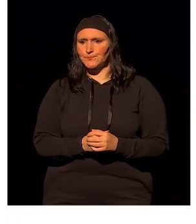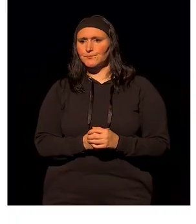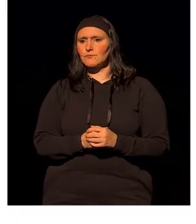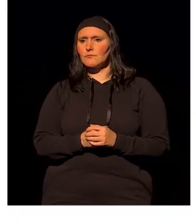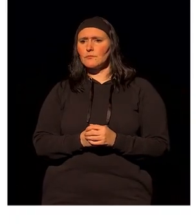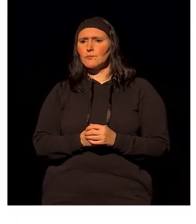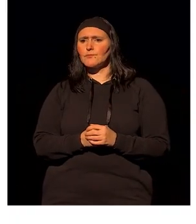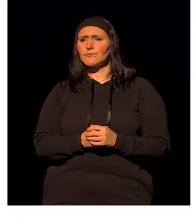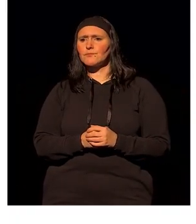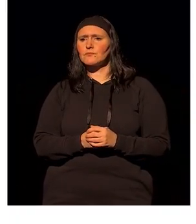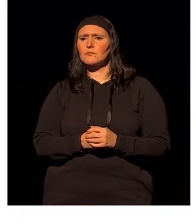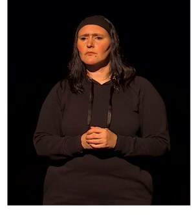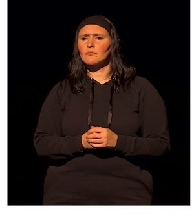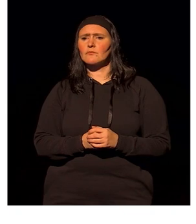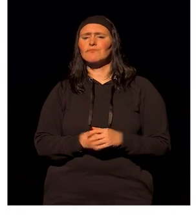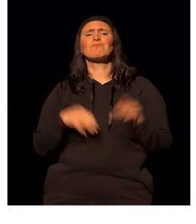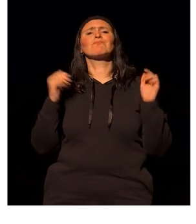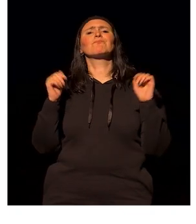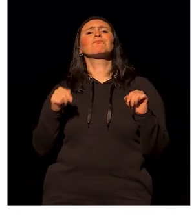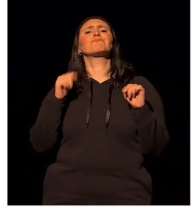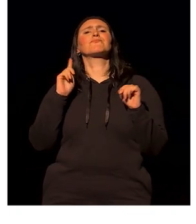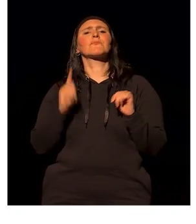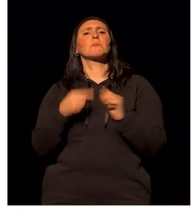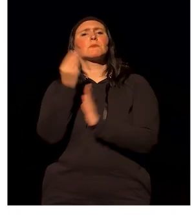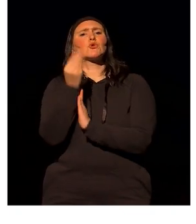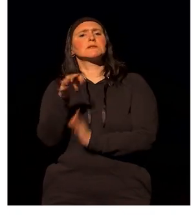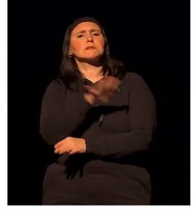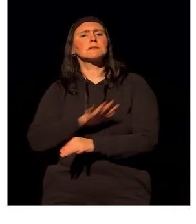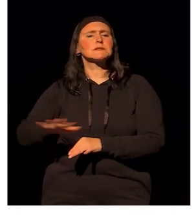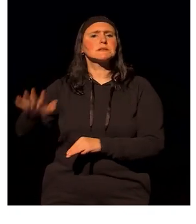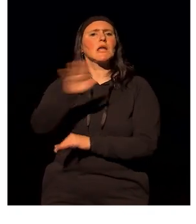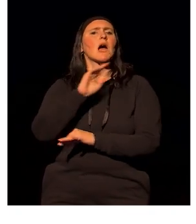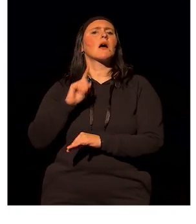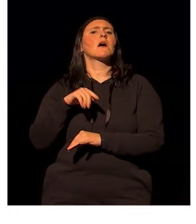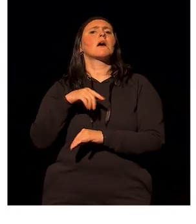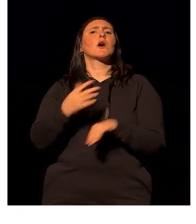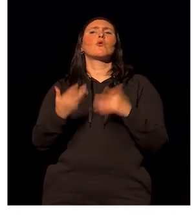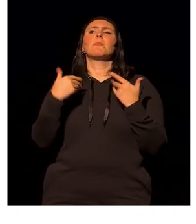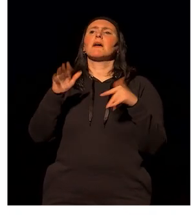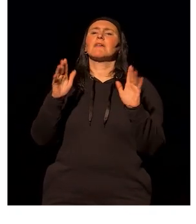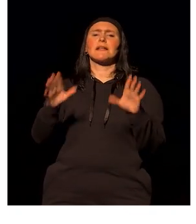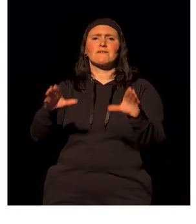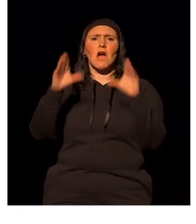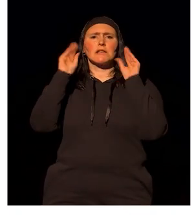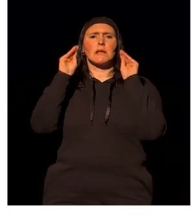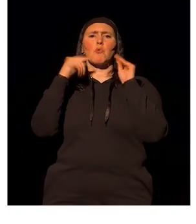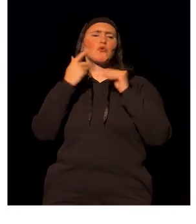eine Auseinandersetzung um Wahrnehmungssperren, ne? Also es gibt Leute, die sagen, nein,